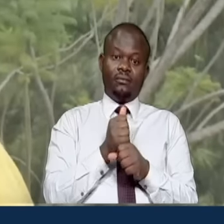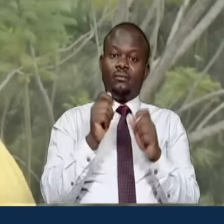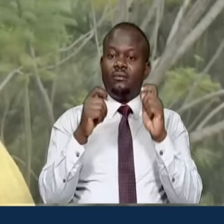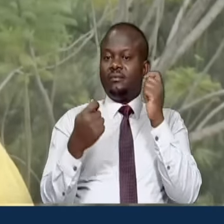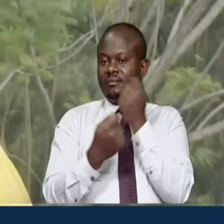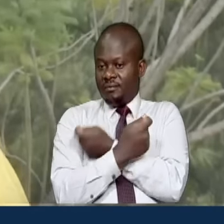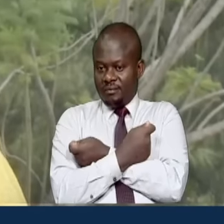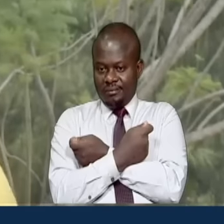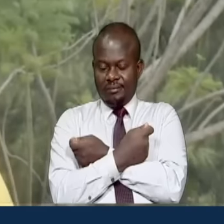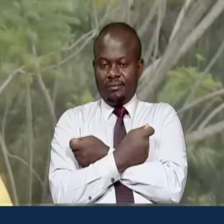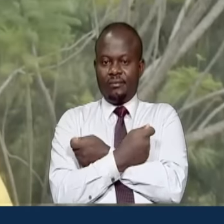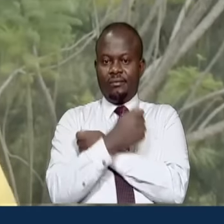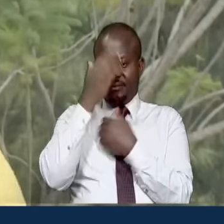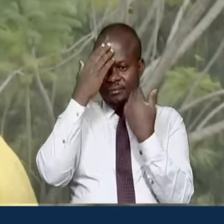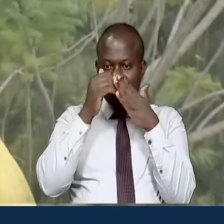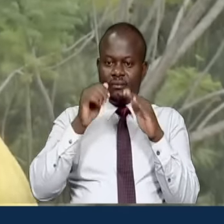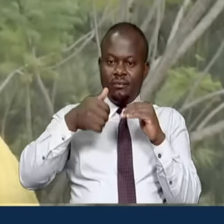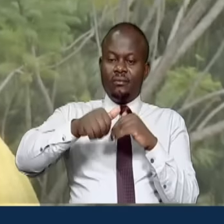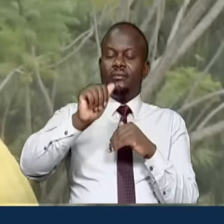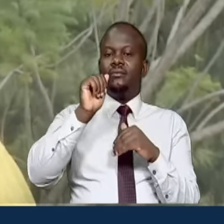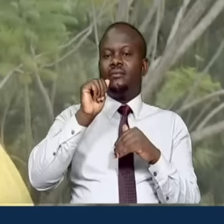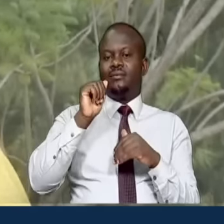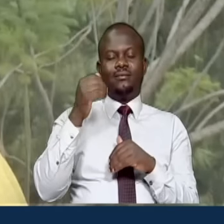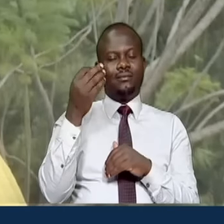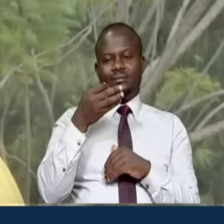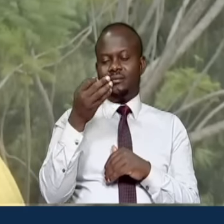babikosora kuko ubwabyo biragayitse